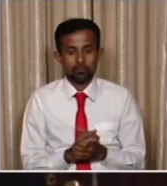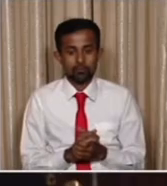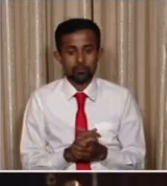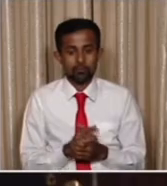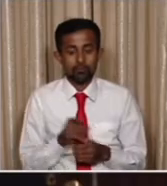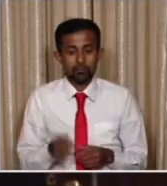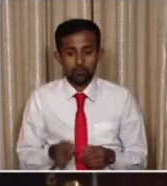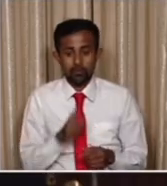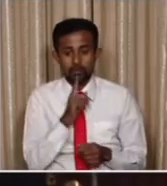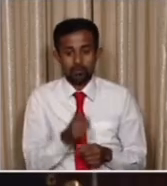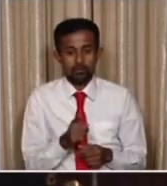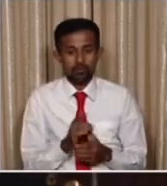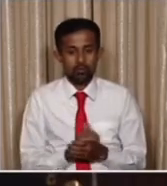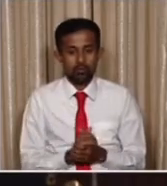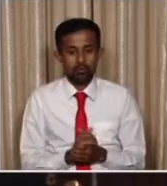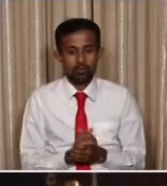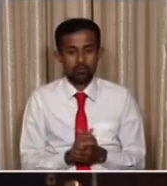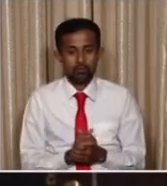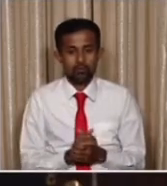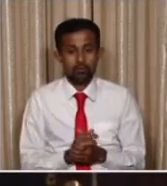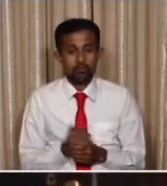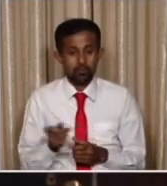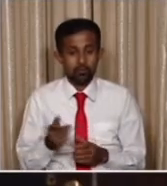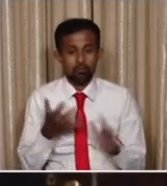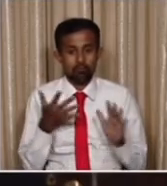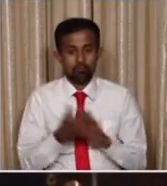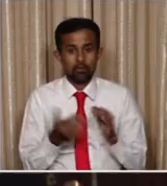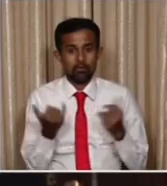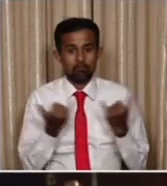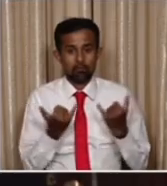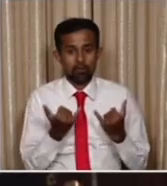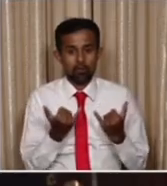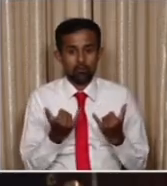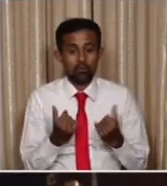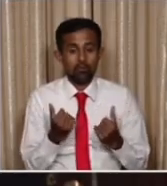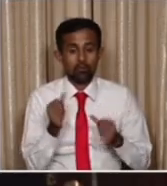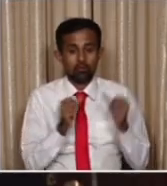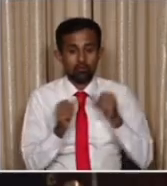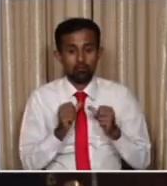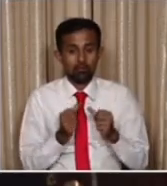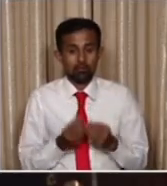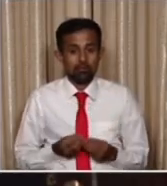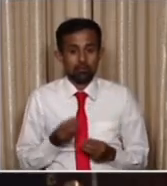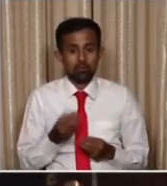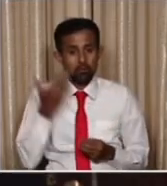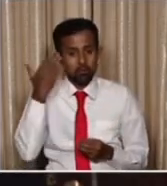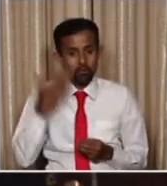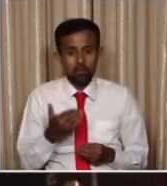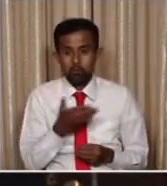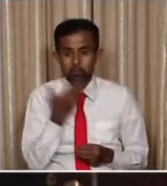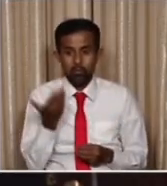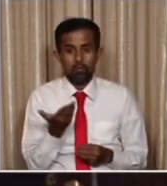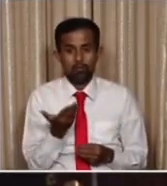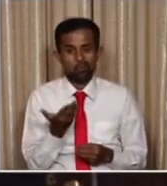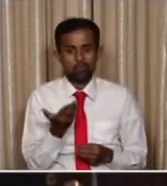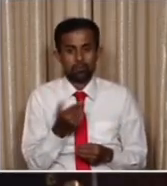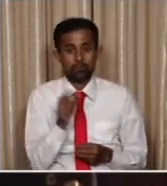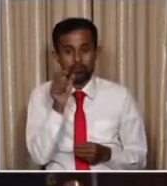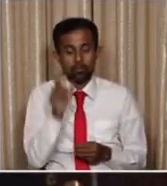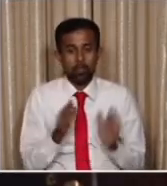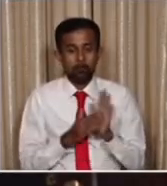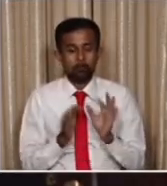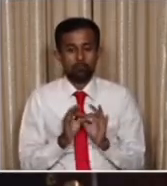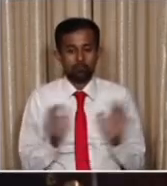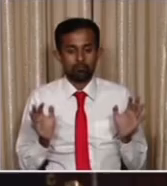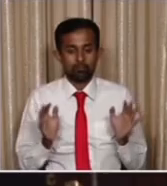කියලා. එතුමා කියනවා මේ කර්මය තමයි මේ වැරදි බෙහෙත් නෙවෙයි මේ ඖෂධ ගන්නකොට මේ වගේ මරණයක් සිද්ධ වෙන්න පුළුවන් කියලා එතුමා මාධ්‍යයට